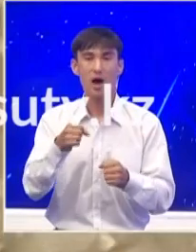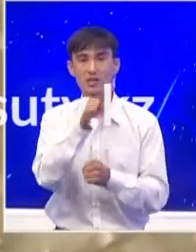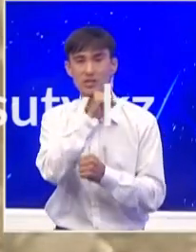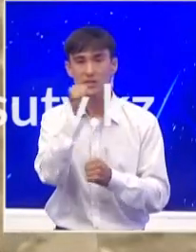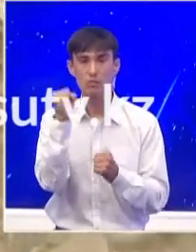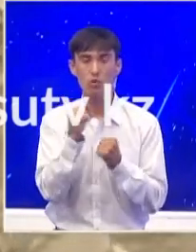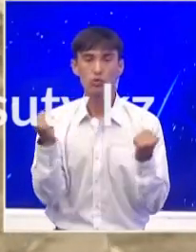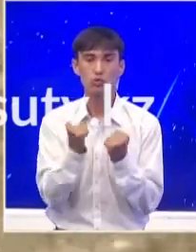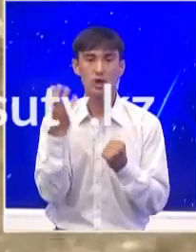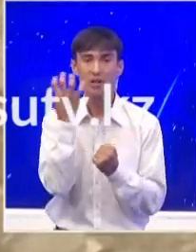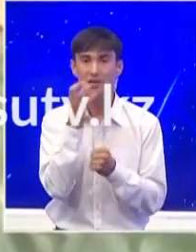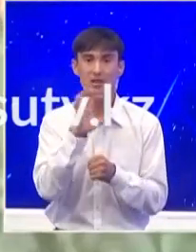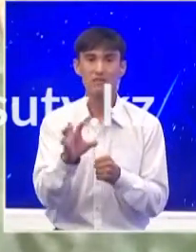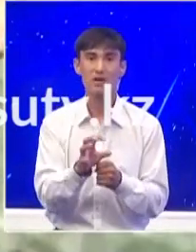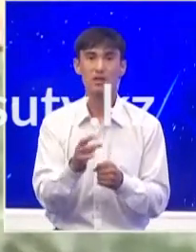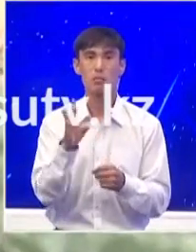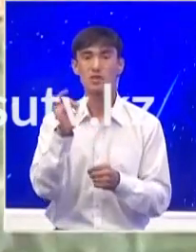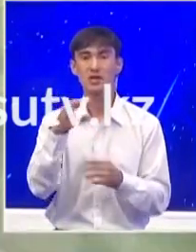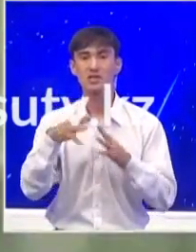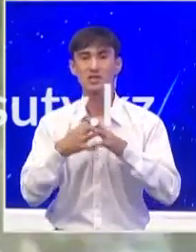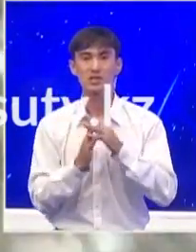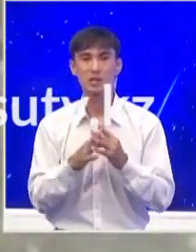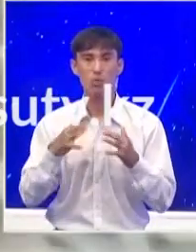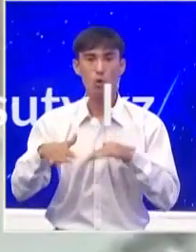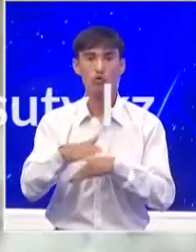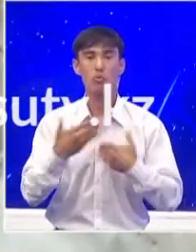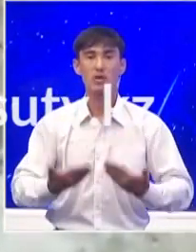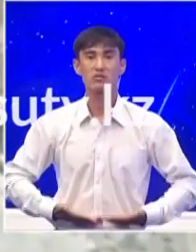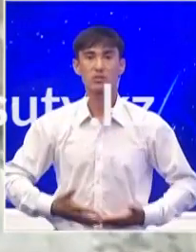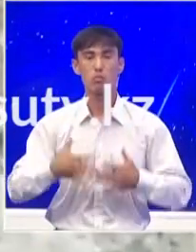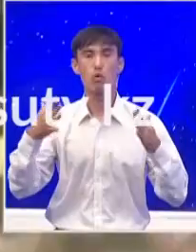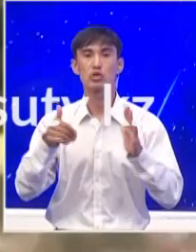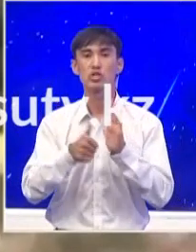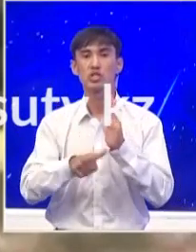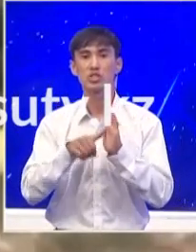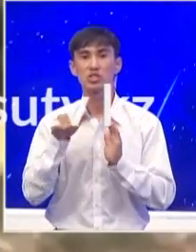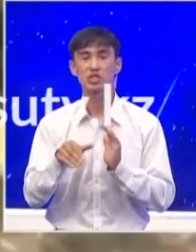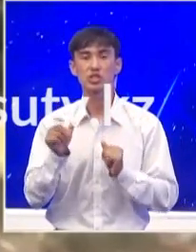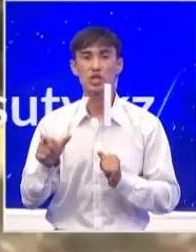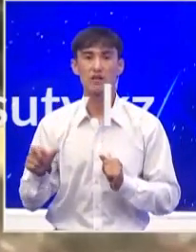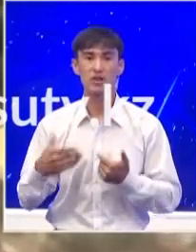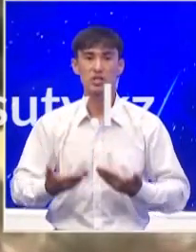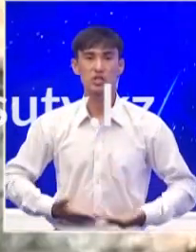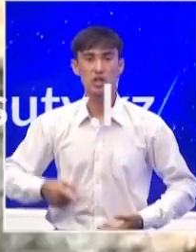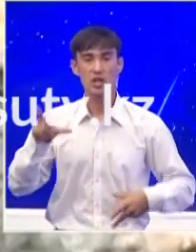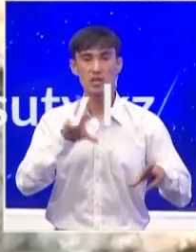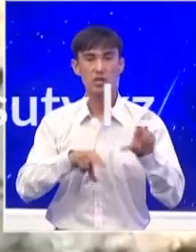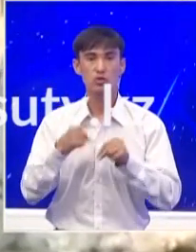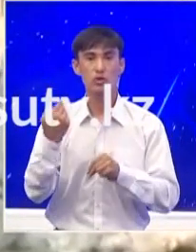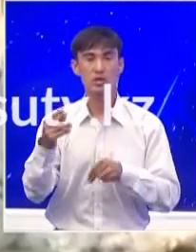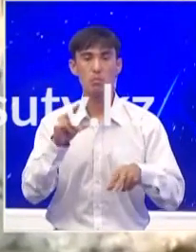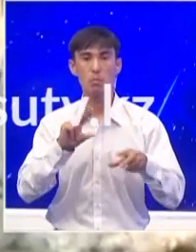это горевать отметим без аварском сельском округе проживает больше 6 тысяч человек жители надеяться что их проблемы